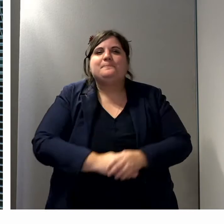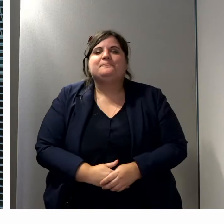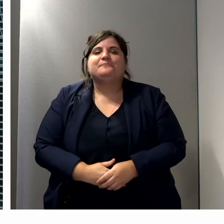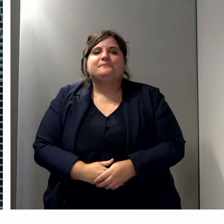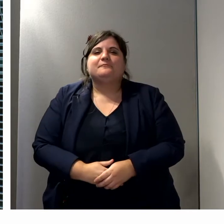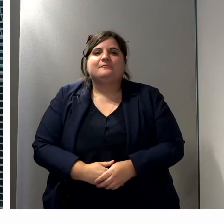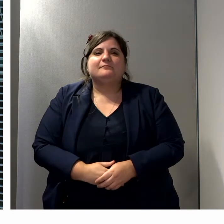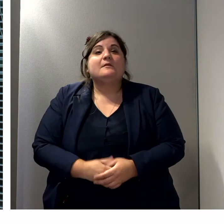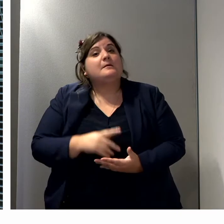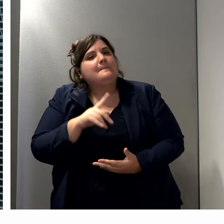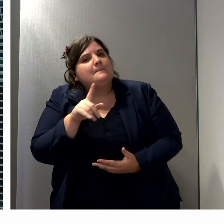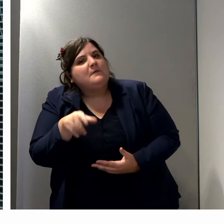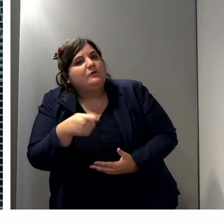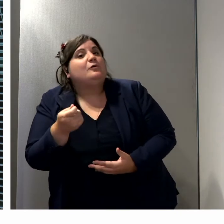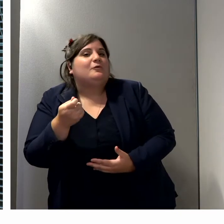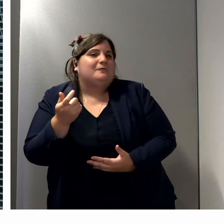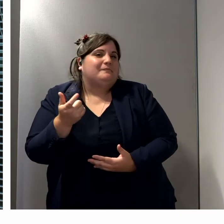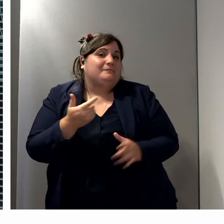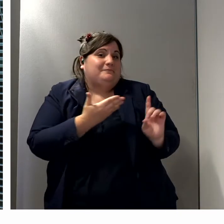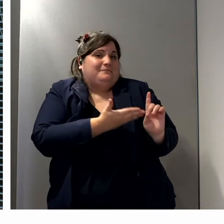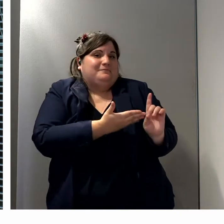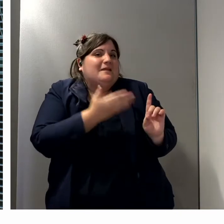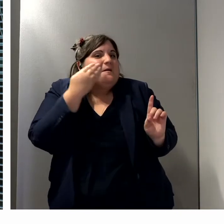On a évidemment travaillé avec Mayanne qui...